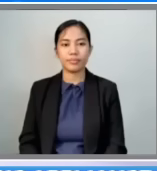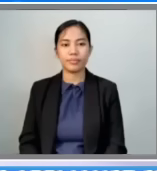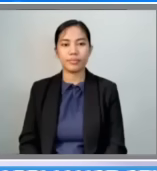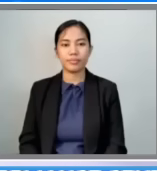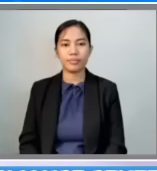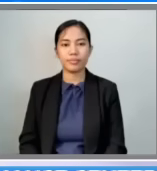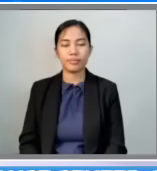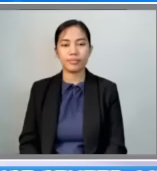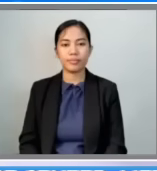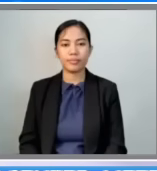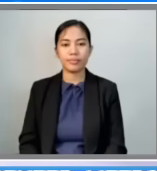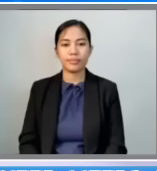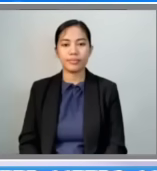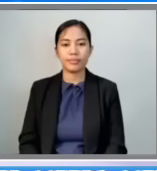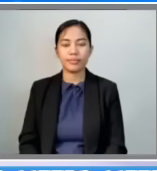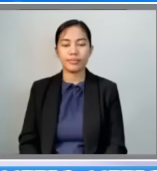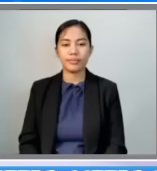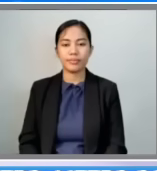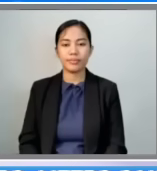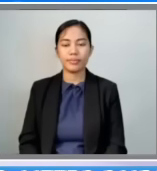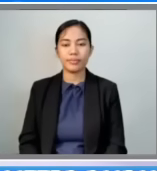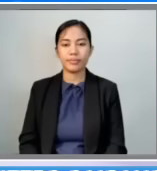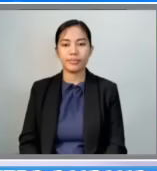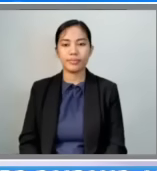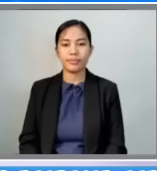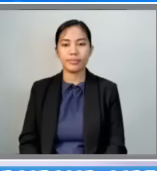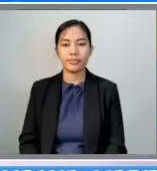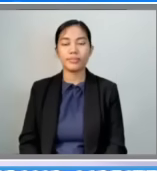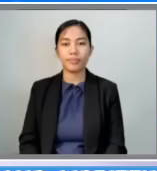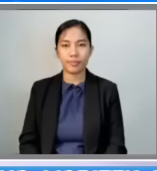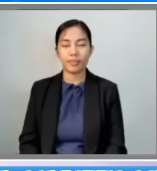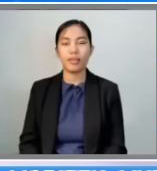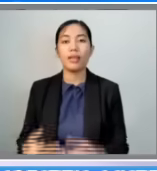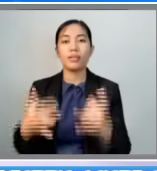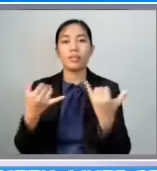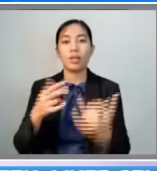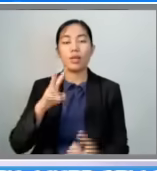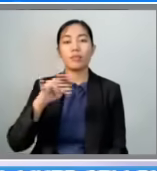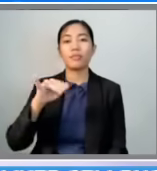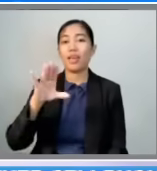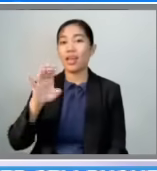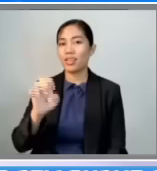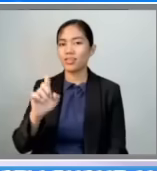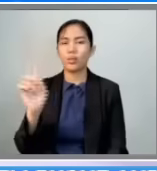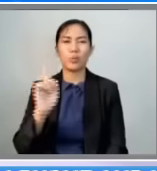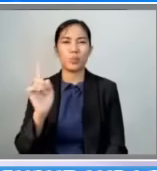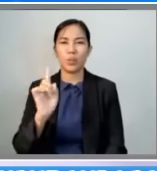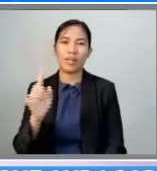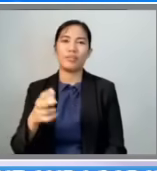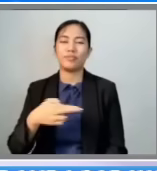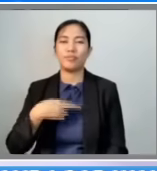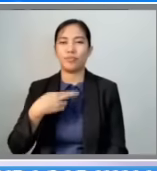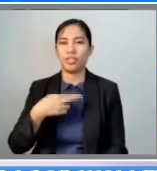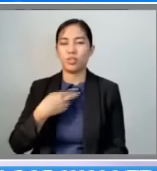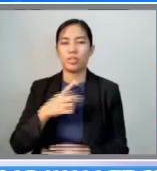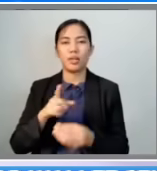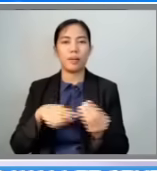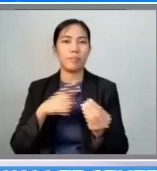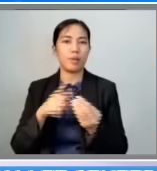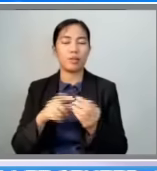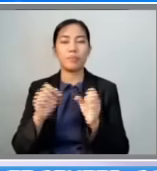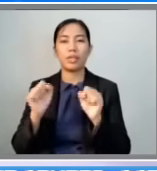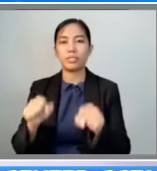Ano kaya ang say ni Uncaboggable Star Vice Ganda sa posibilidad na makatrabaho si Kapuso Genius Michael V?